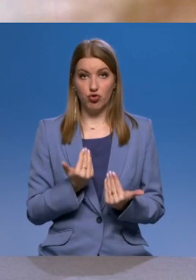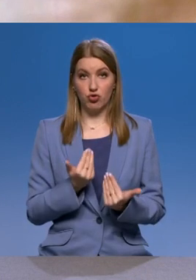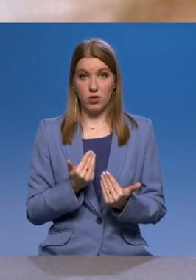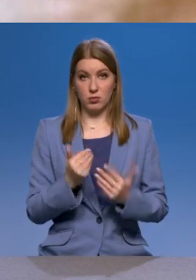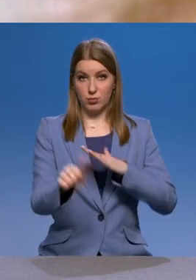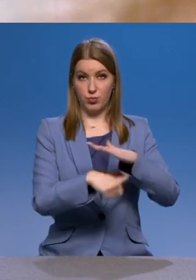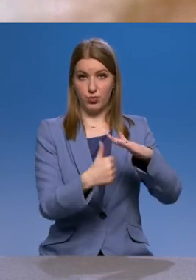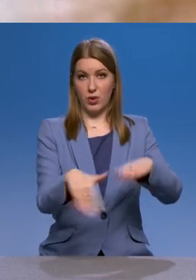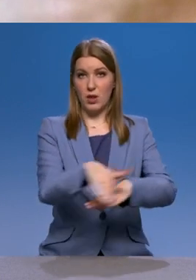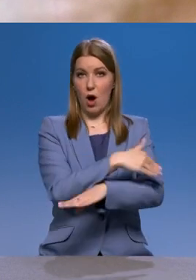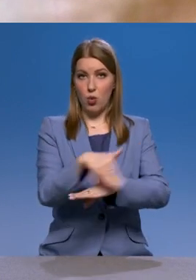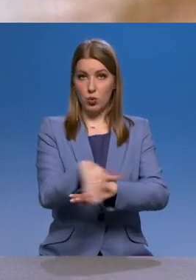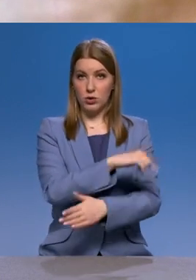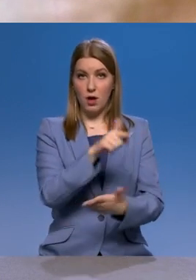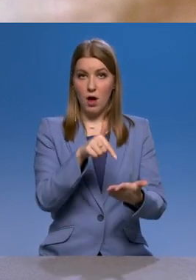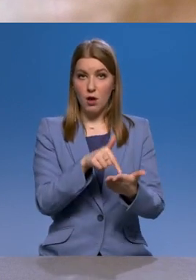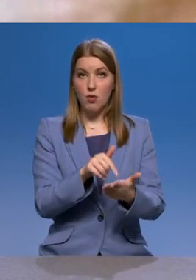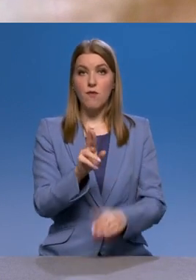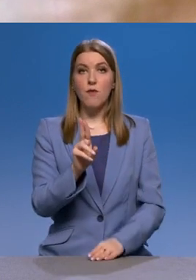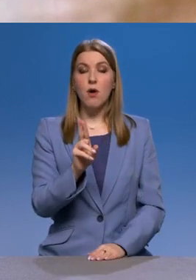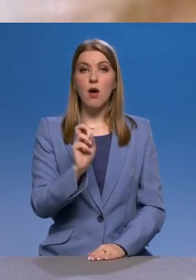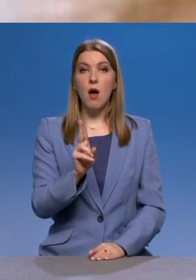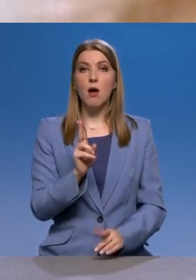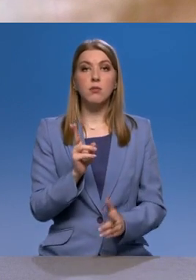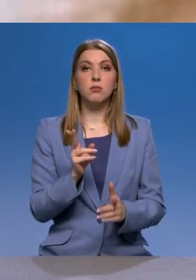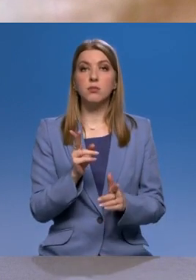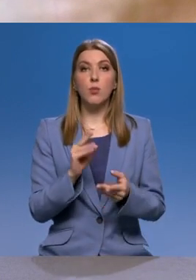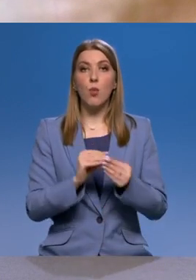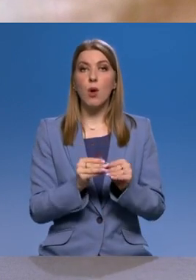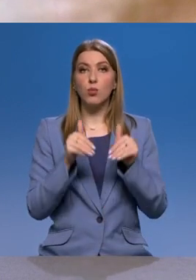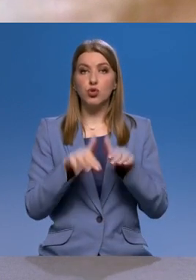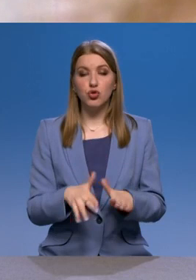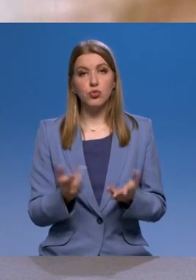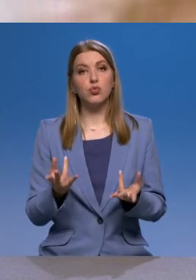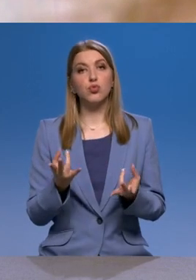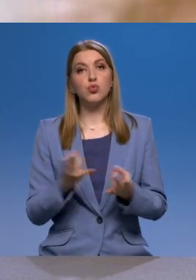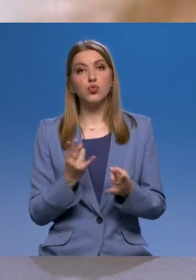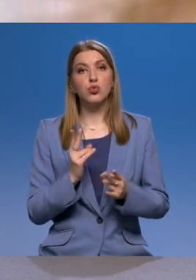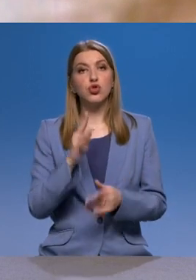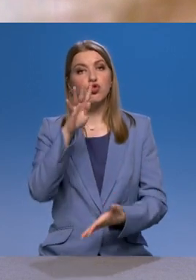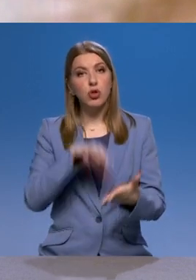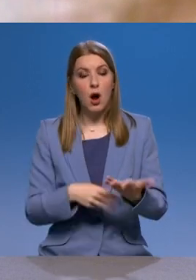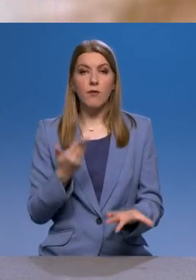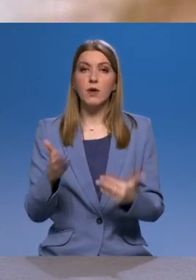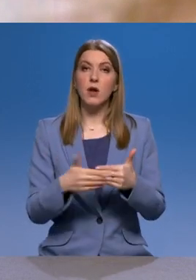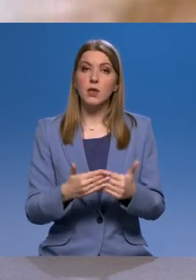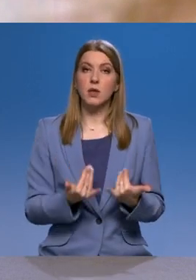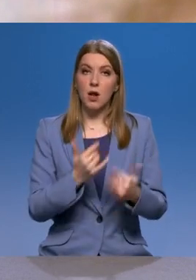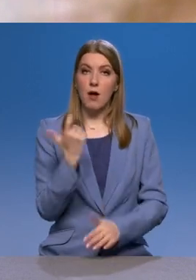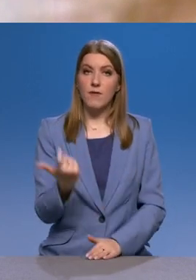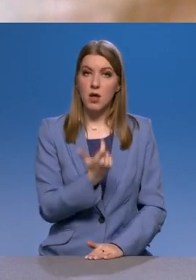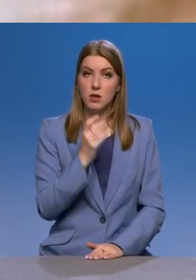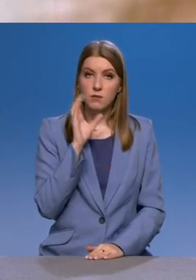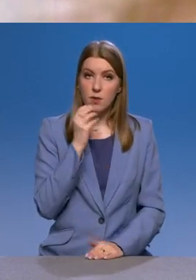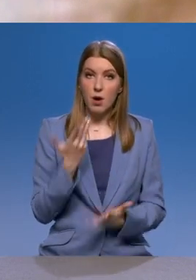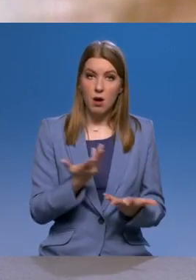городов, как избежать нападений на людей? Что здесь? Штрафы? Какое должно быть наказание для владельцев? Или